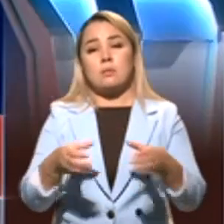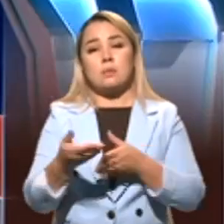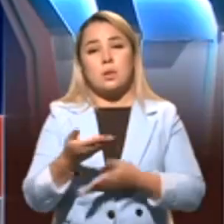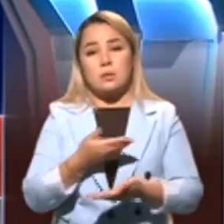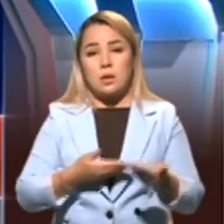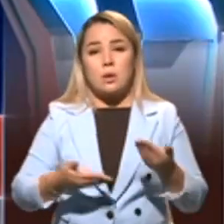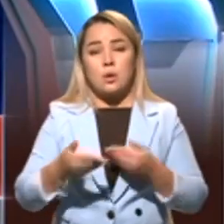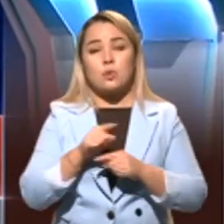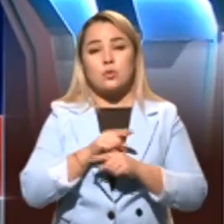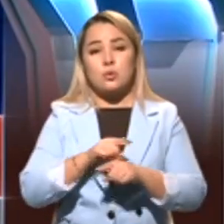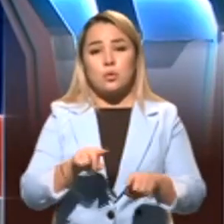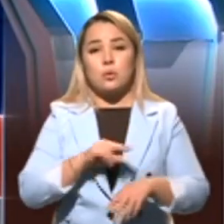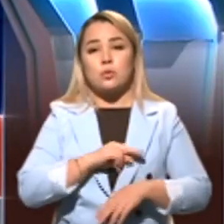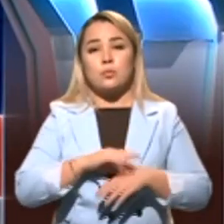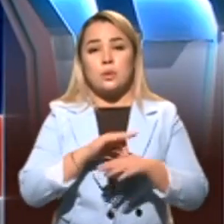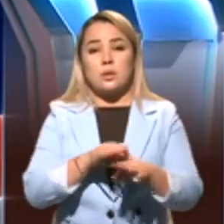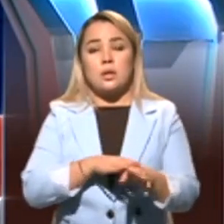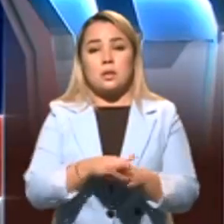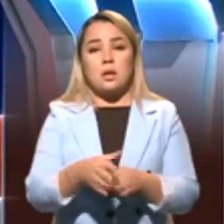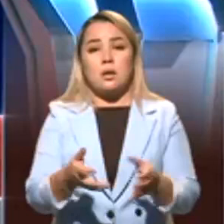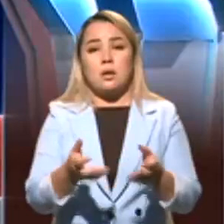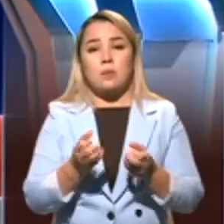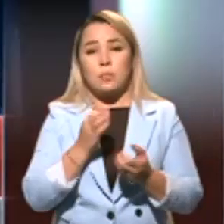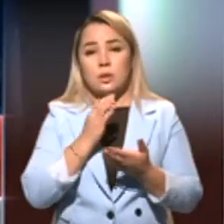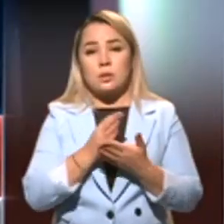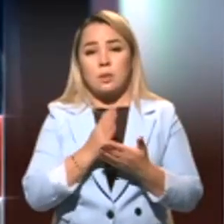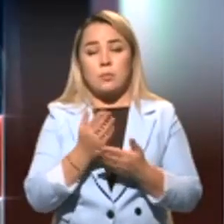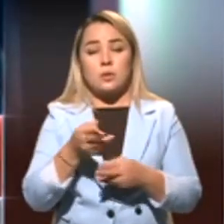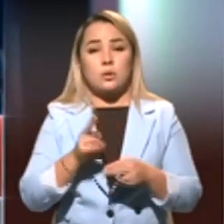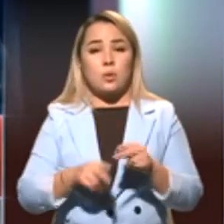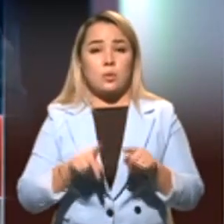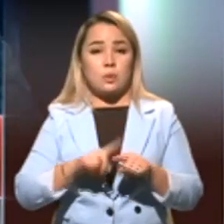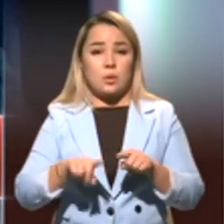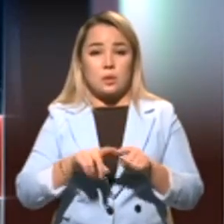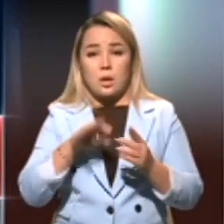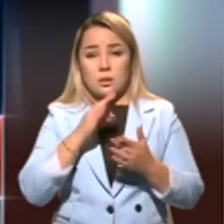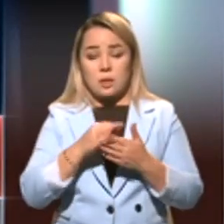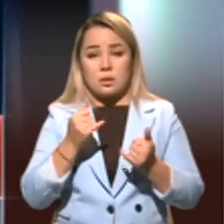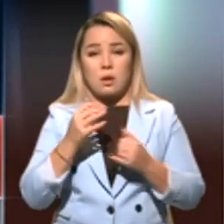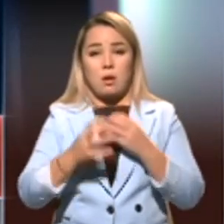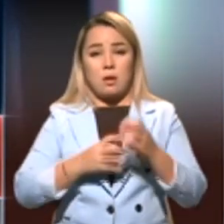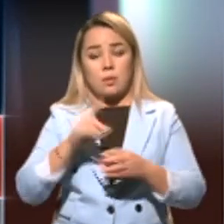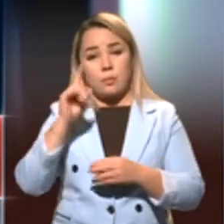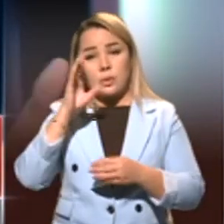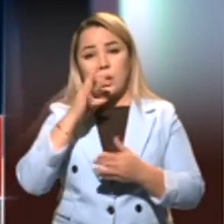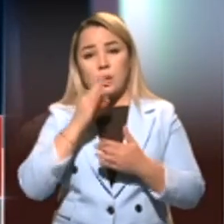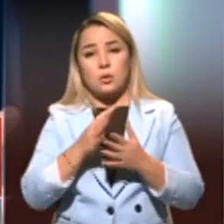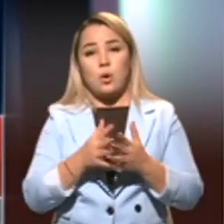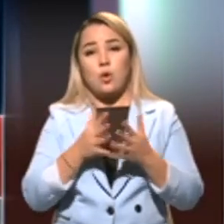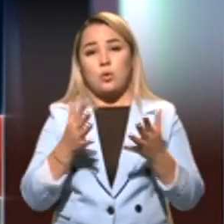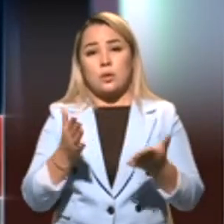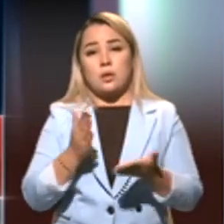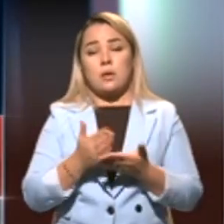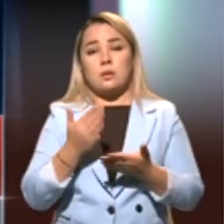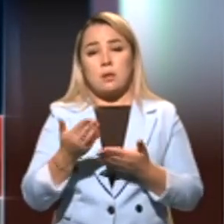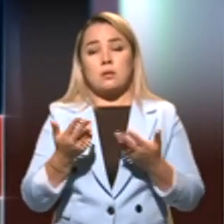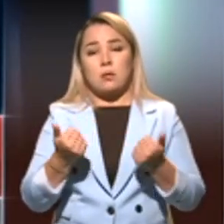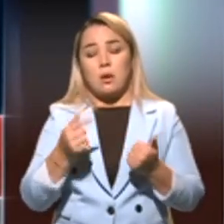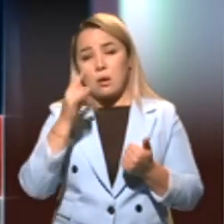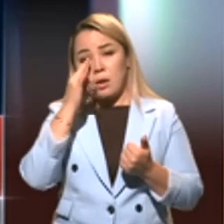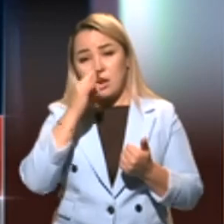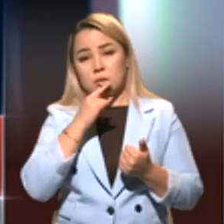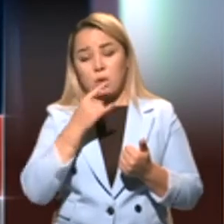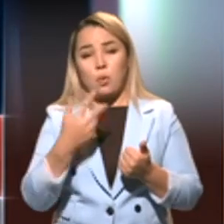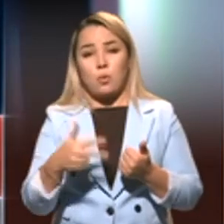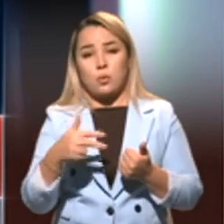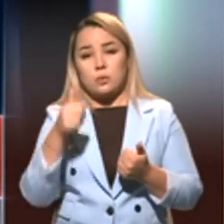оған үндеу жасай білу, резолюция қабылданады ғой ертең біткен кезде. Әлемге оны паш ету, бұл үлкен, былай айтқанда, әрине